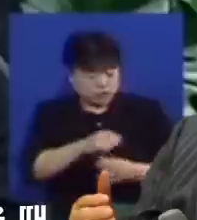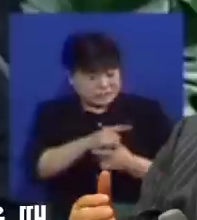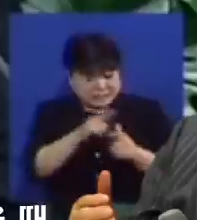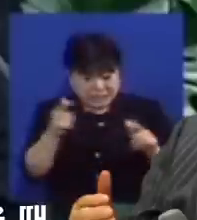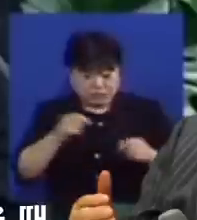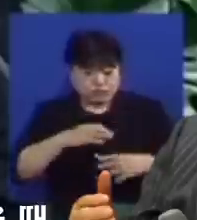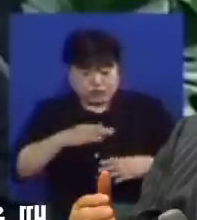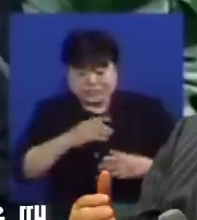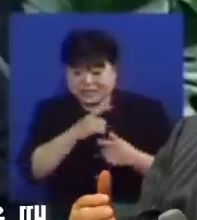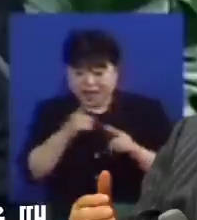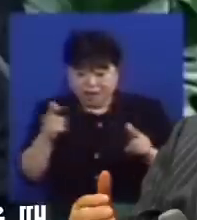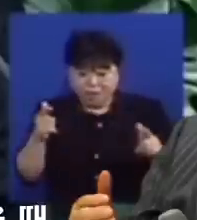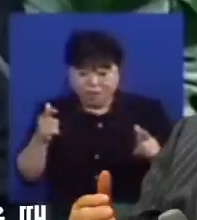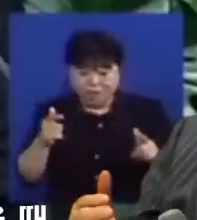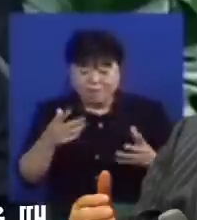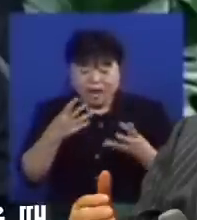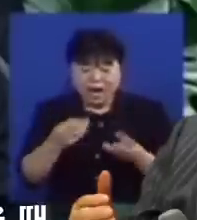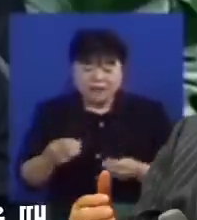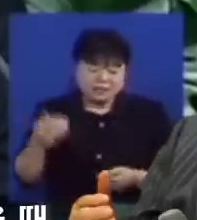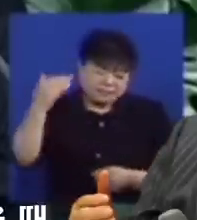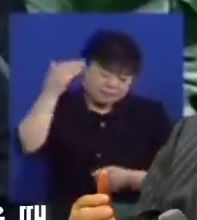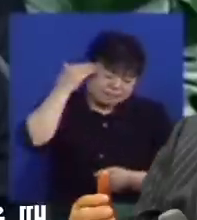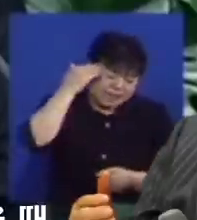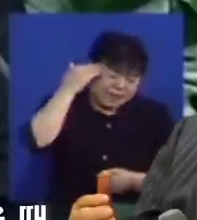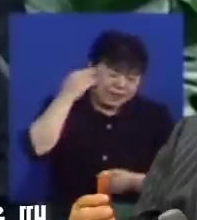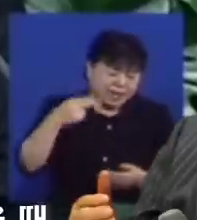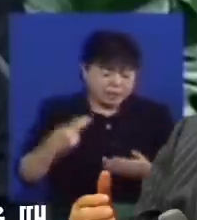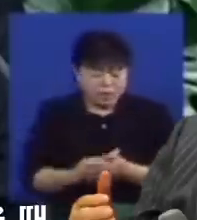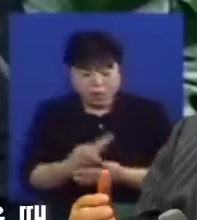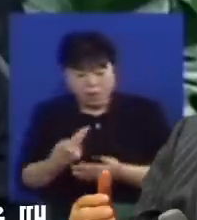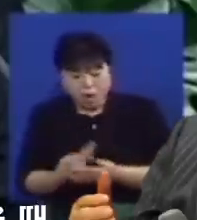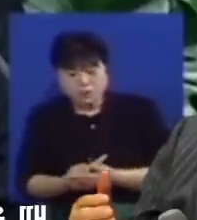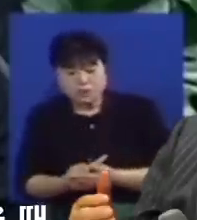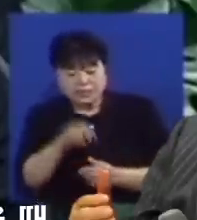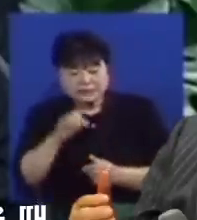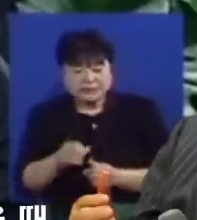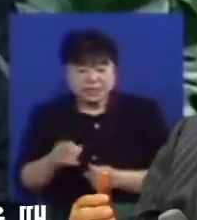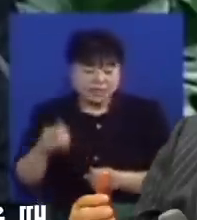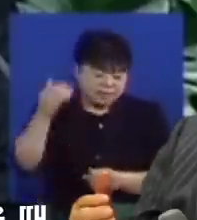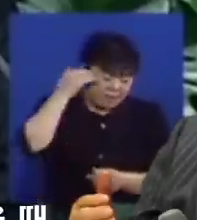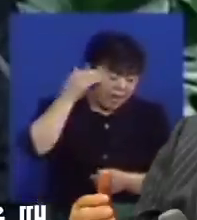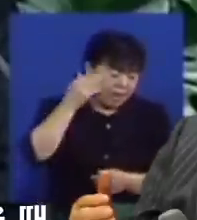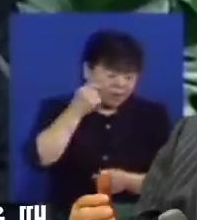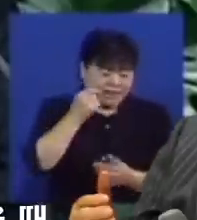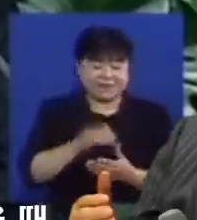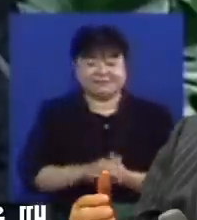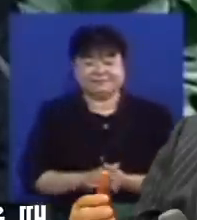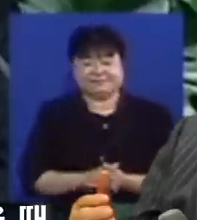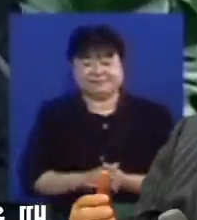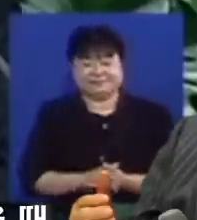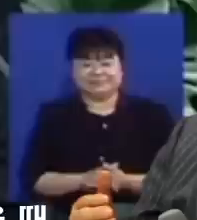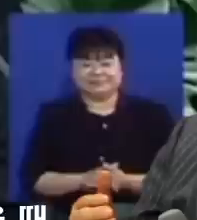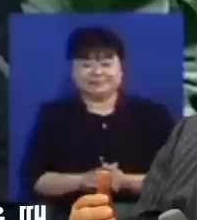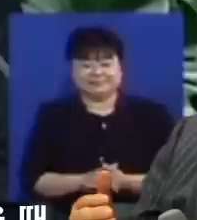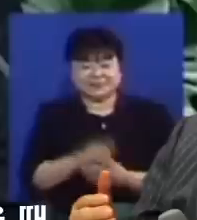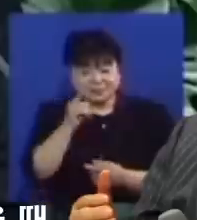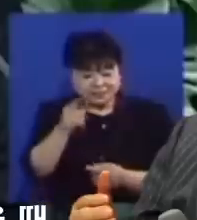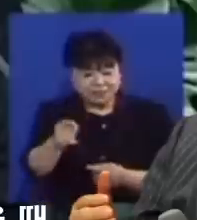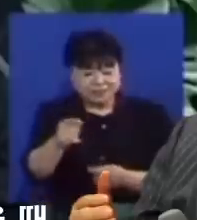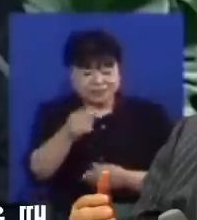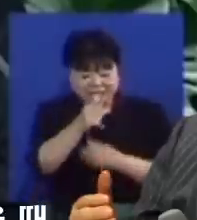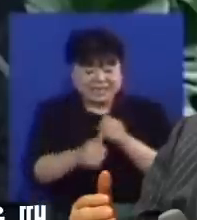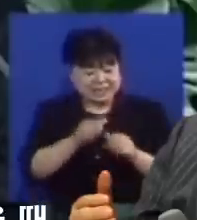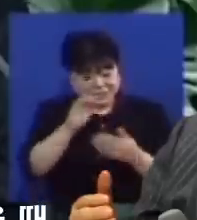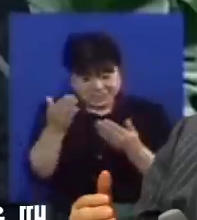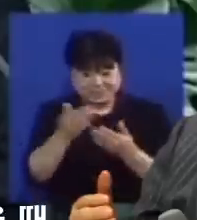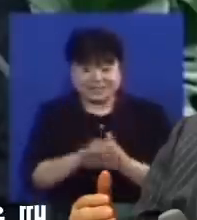아니하리로다. 천인이 내 곁에서 만인이 내 우편에서 엎드려지나 이 재앙이 내게 가까이 오지 못하리라고 말씀한 것입니다. 이것이 우리의